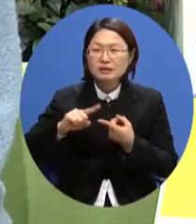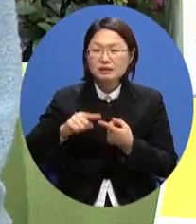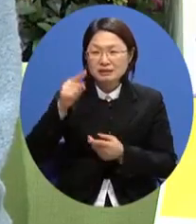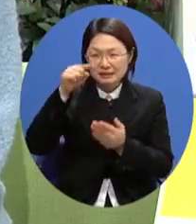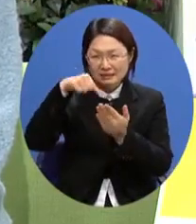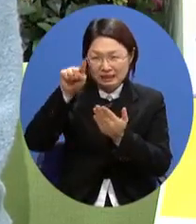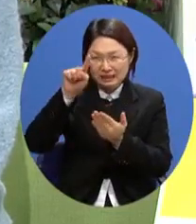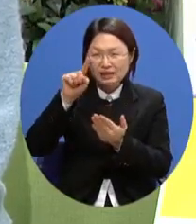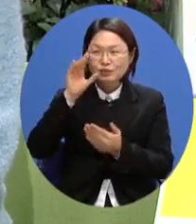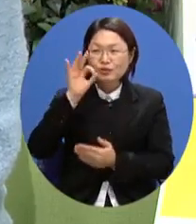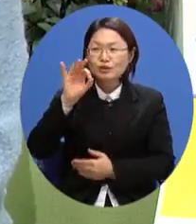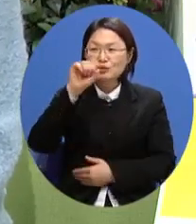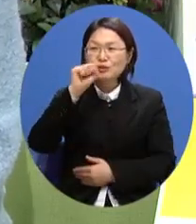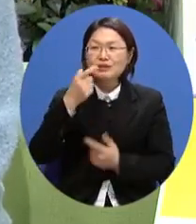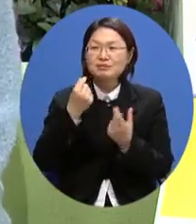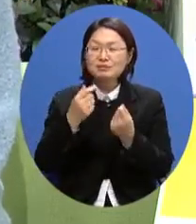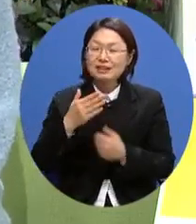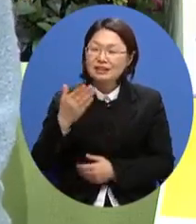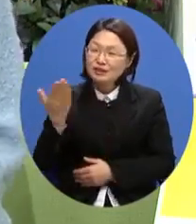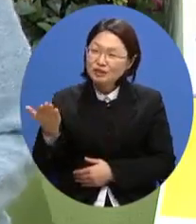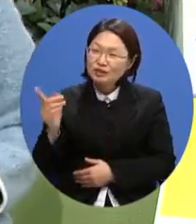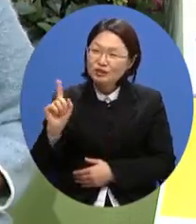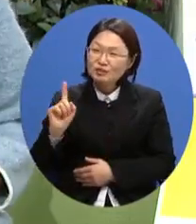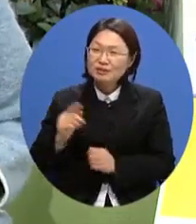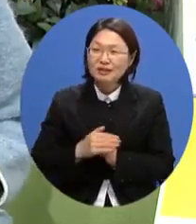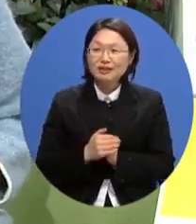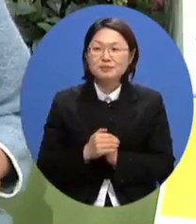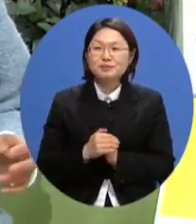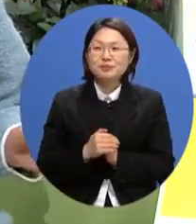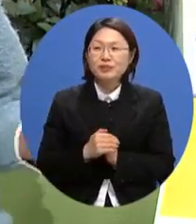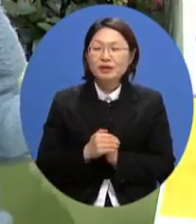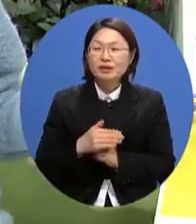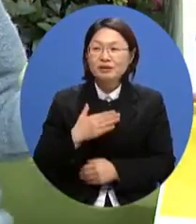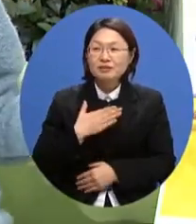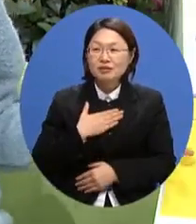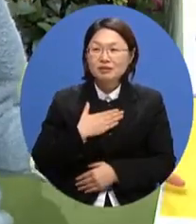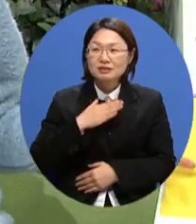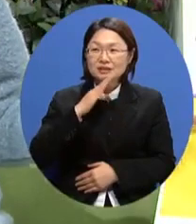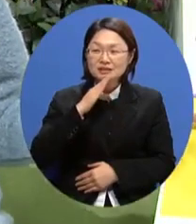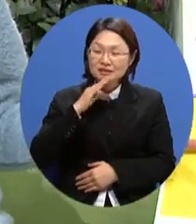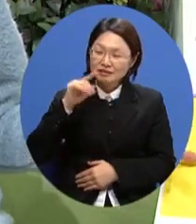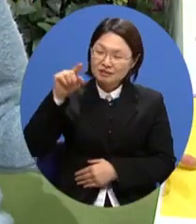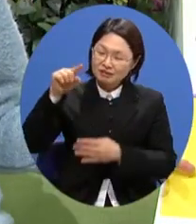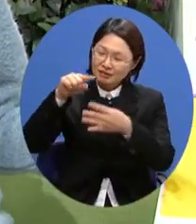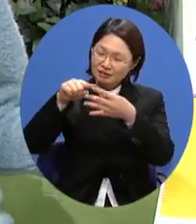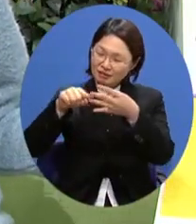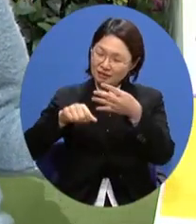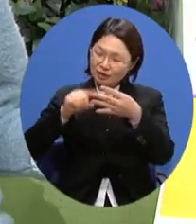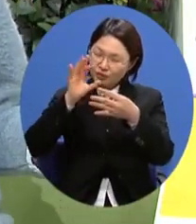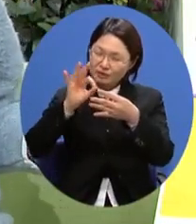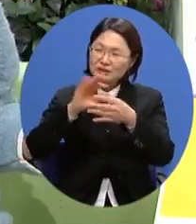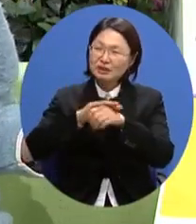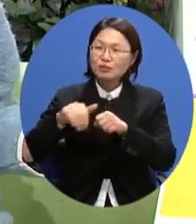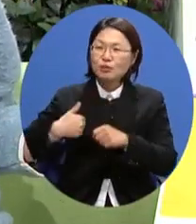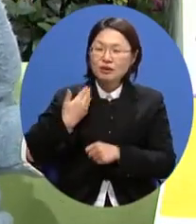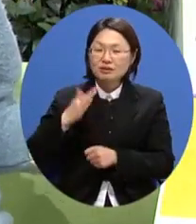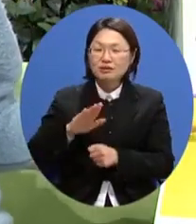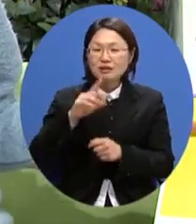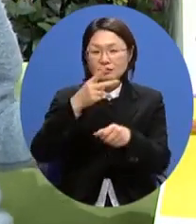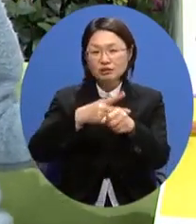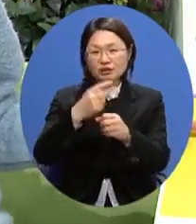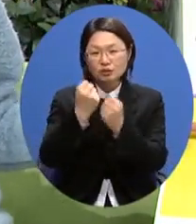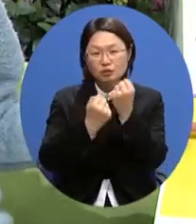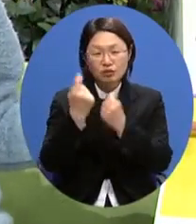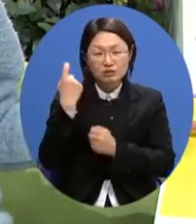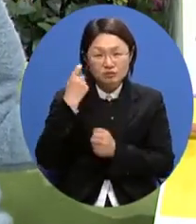것 같은데 윤영 씨는 어떤 유형이에요? 저는 사실 이렇게 제 몸을 봤을 때 잘 몰랐는데요. 네. 이렇게 선생님 설명을